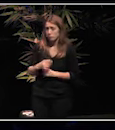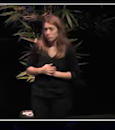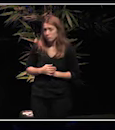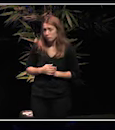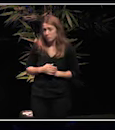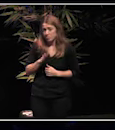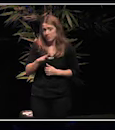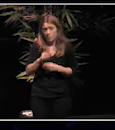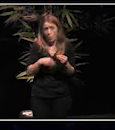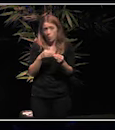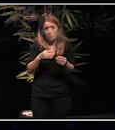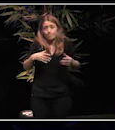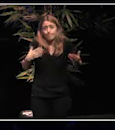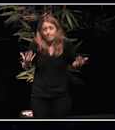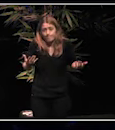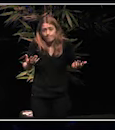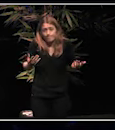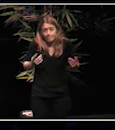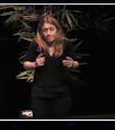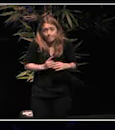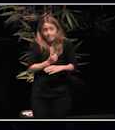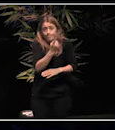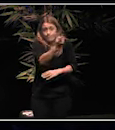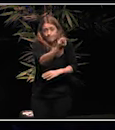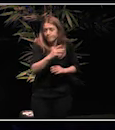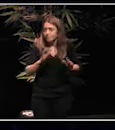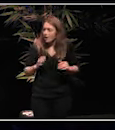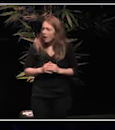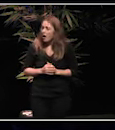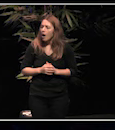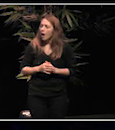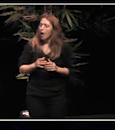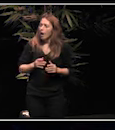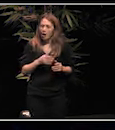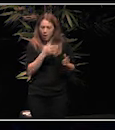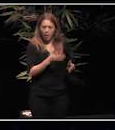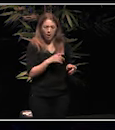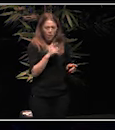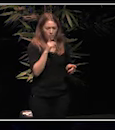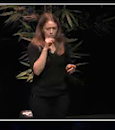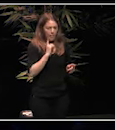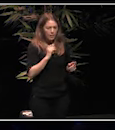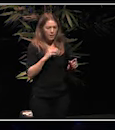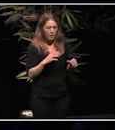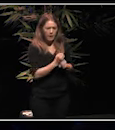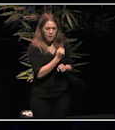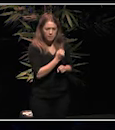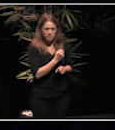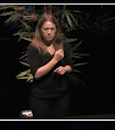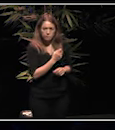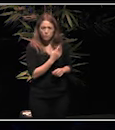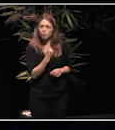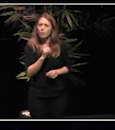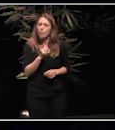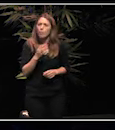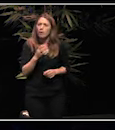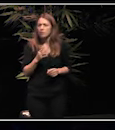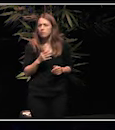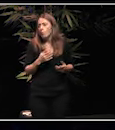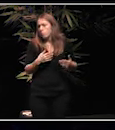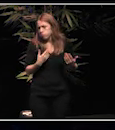monde. Et pour revenir sur les sports d'endurance, alors pourquoi elle a gagné, tout simplement, oui. Et c'est pas la seule, hein, puisque alors je sais pas si tu te rappelles, je sais pas si tu courais